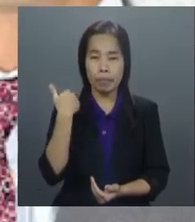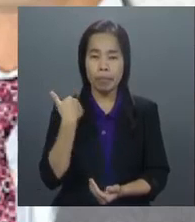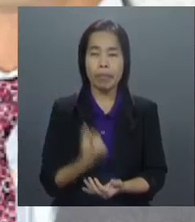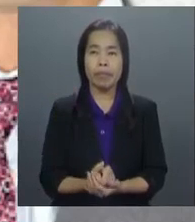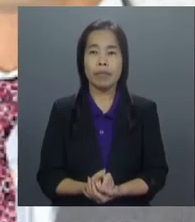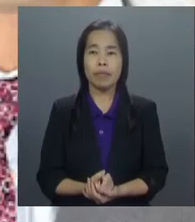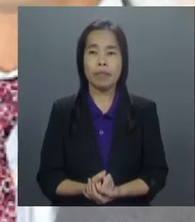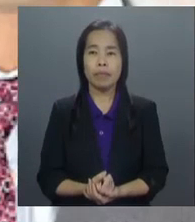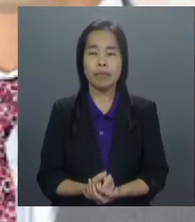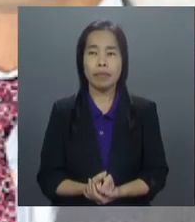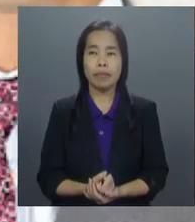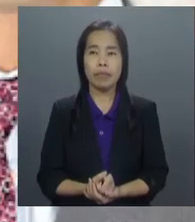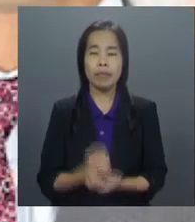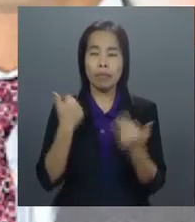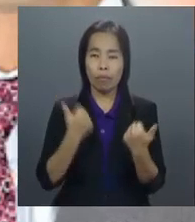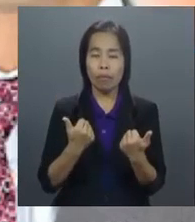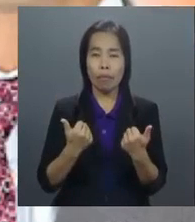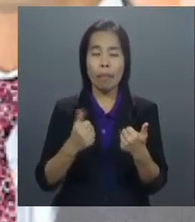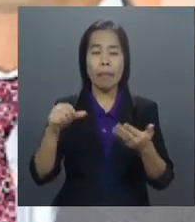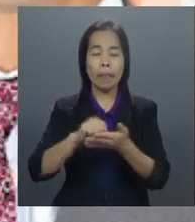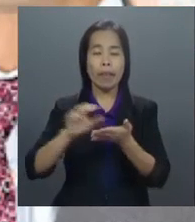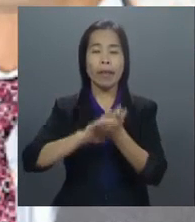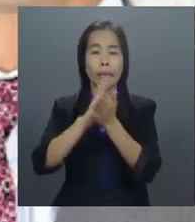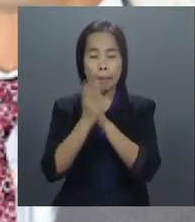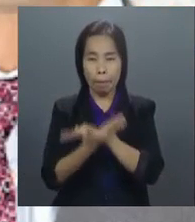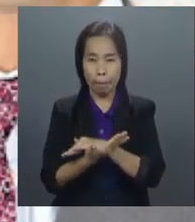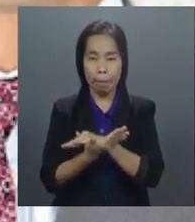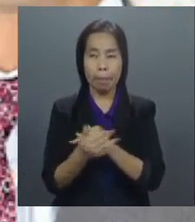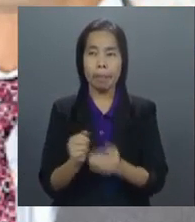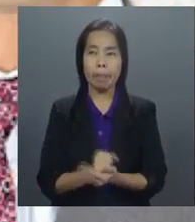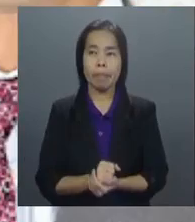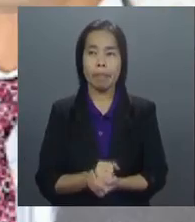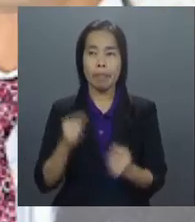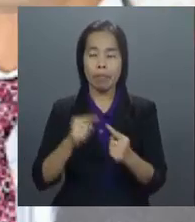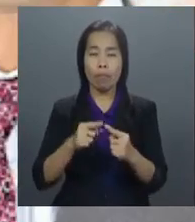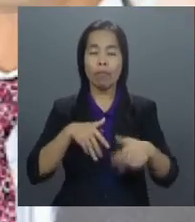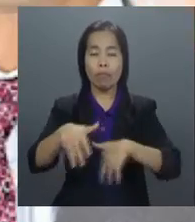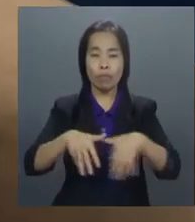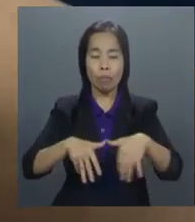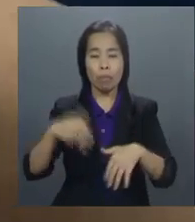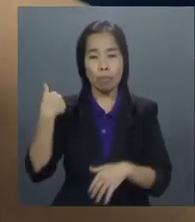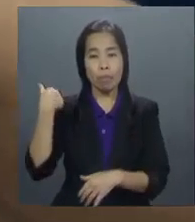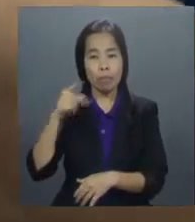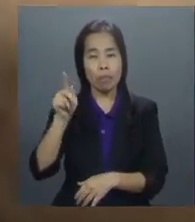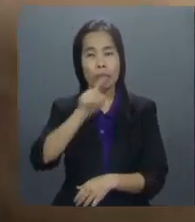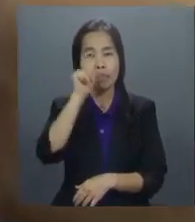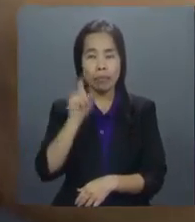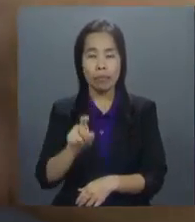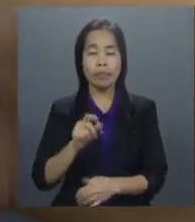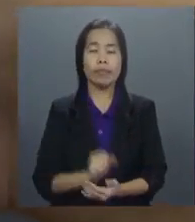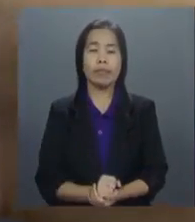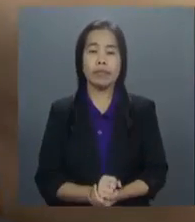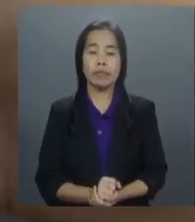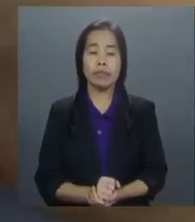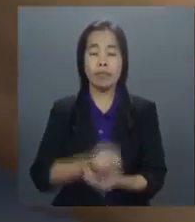ามว่าแล้วความเปลี่ยนแปลงทั้งหมดเนี่ยมันเป็นความเปลี่ยนแปลงที่ประชาชนโดยรวมได้ประโยชน์หรือไม่ ข้อมูลจากธ